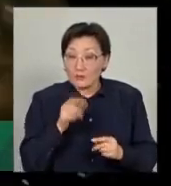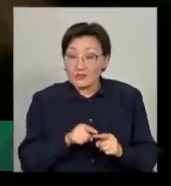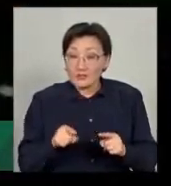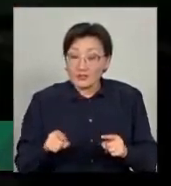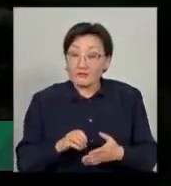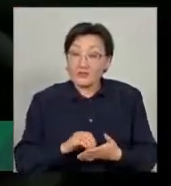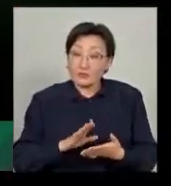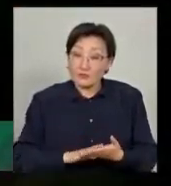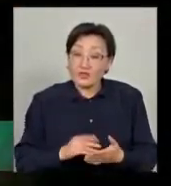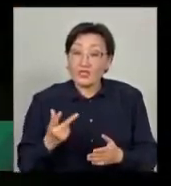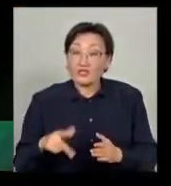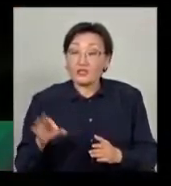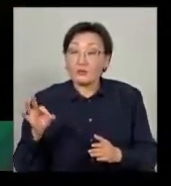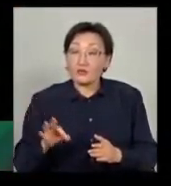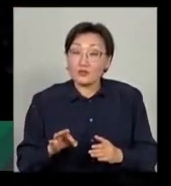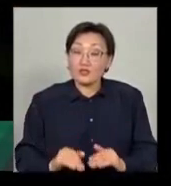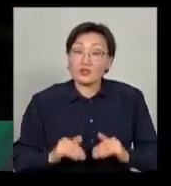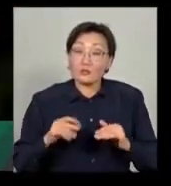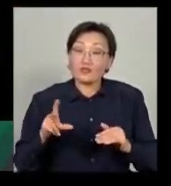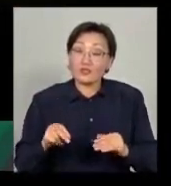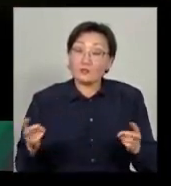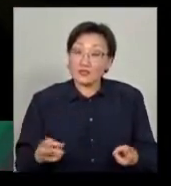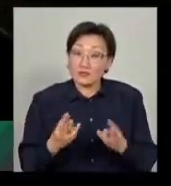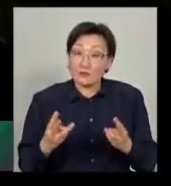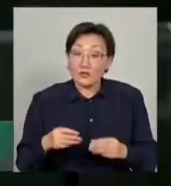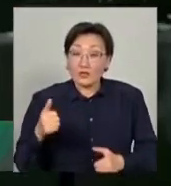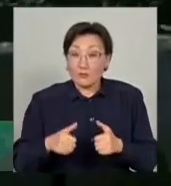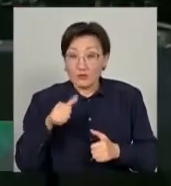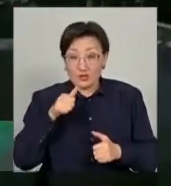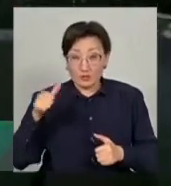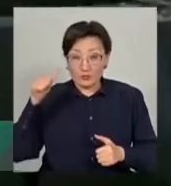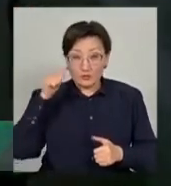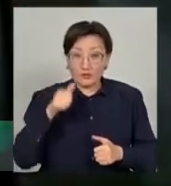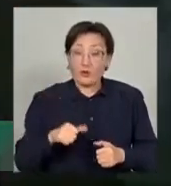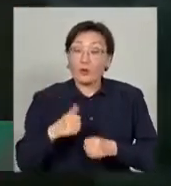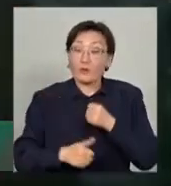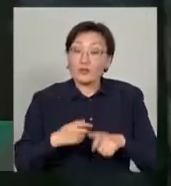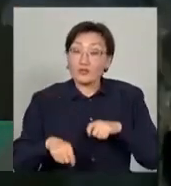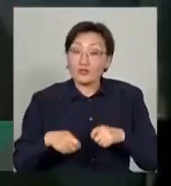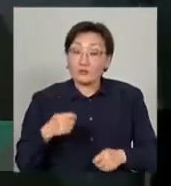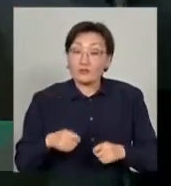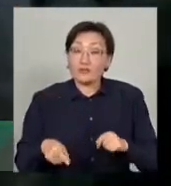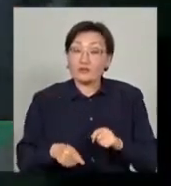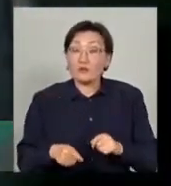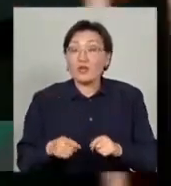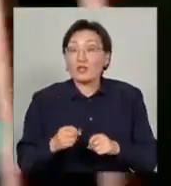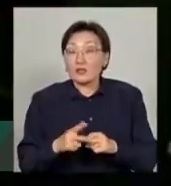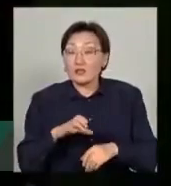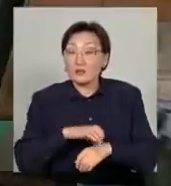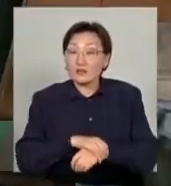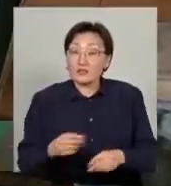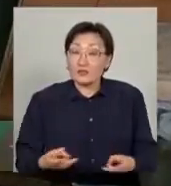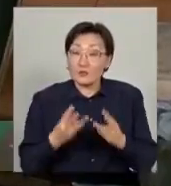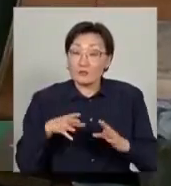районе зарегистрирован 30% рост числа пожаров по сравнению с прошлым годом. Материальный ущерб вследствие 13 фактов